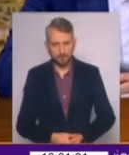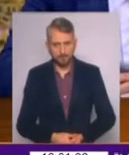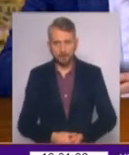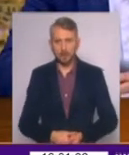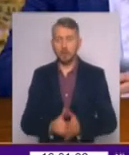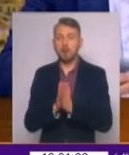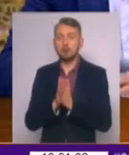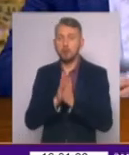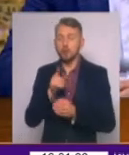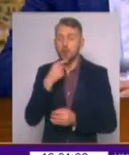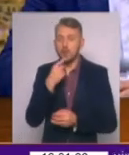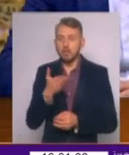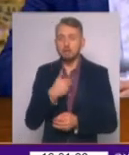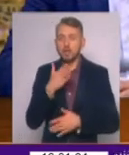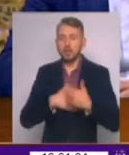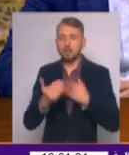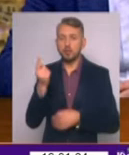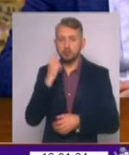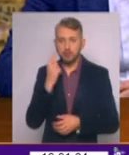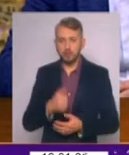Прошу, будь ласка, говоріть, ми вже раді вас чути.